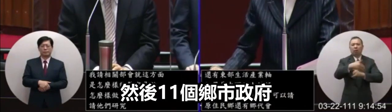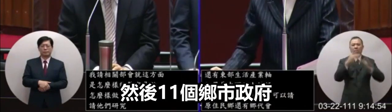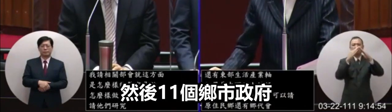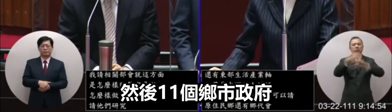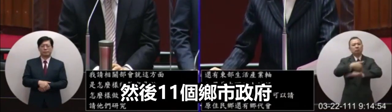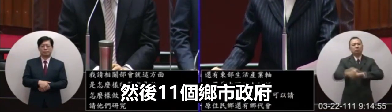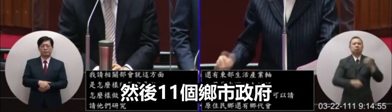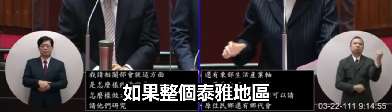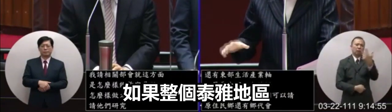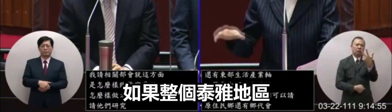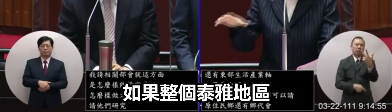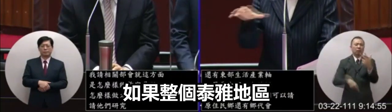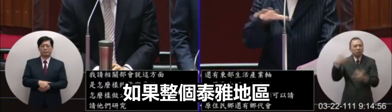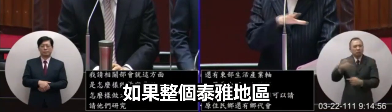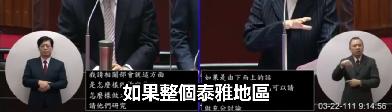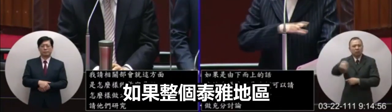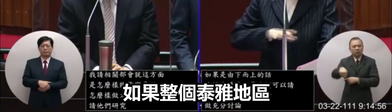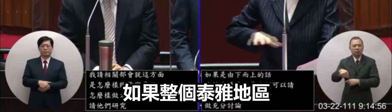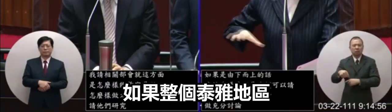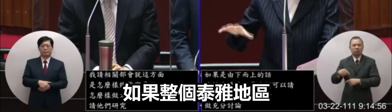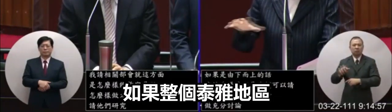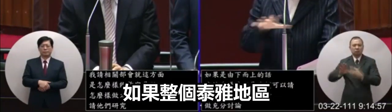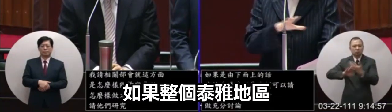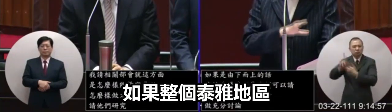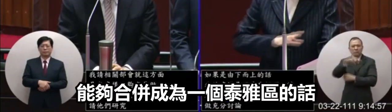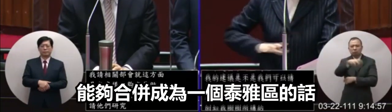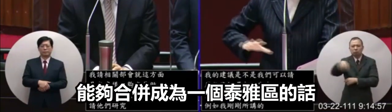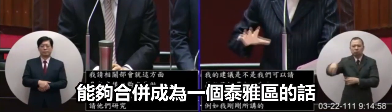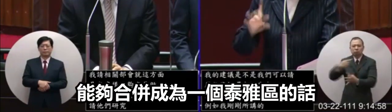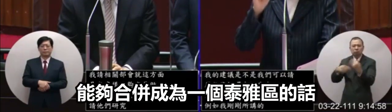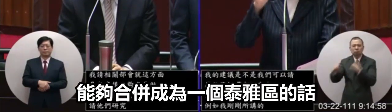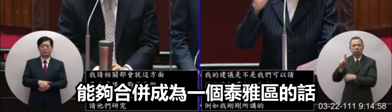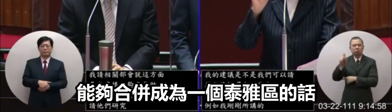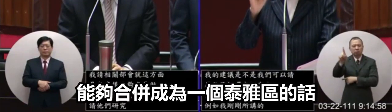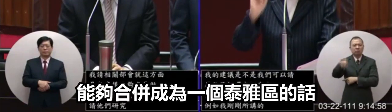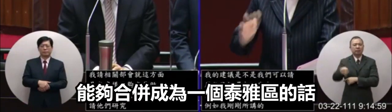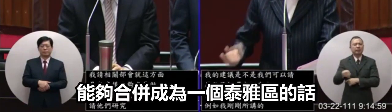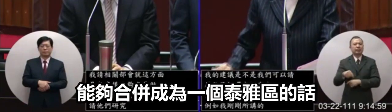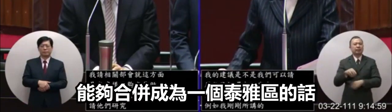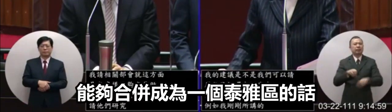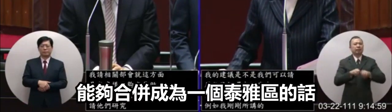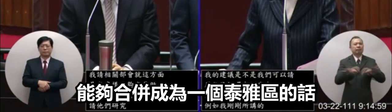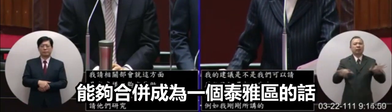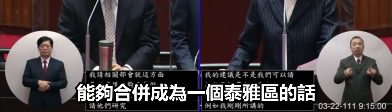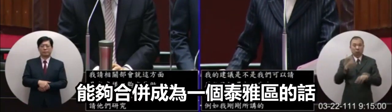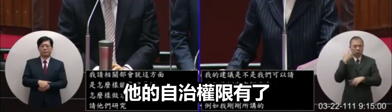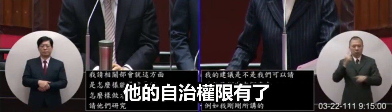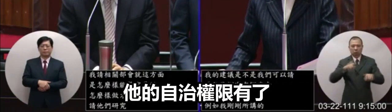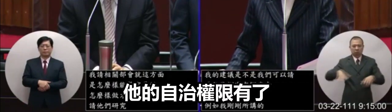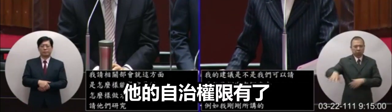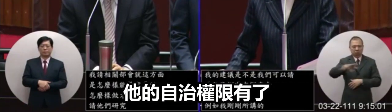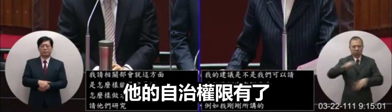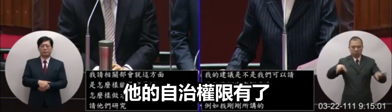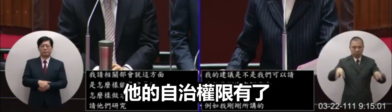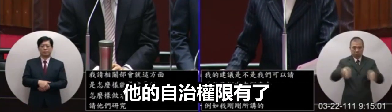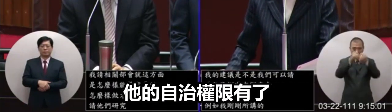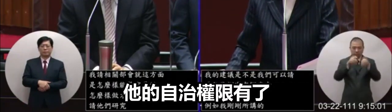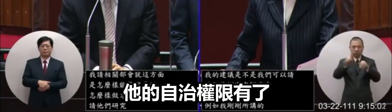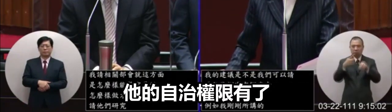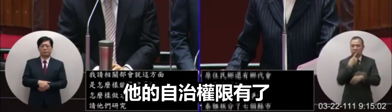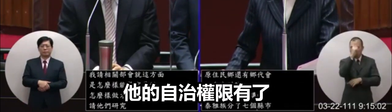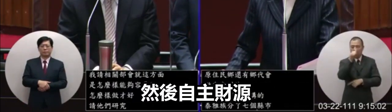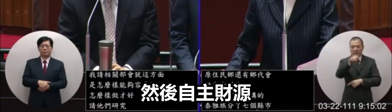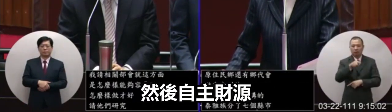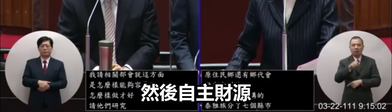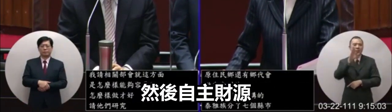11个乡市政府，如果这个整个泰雅地区能够合并成为一个泰雅区的话，它的自治权限